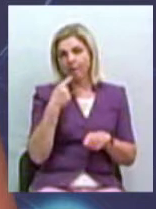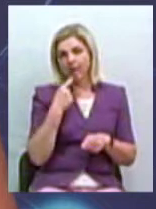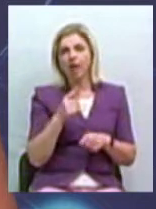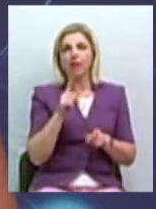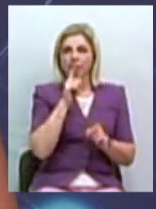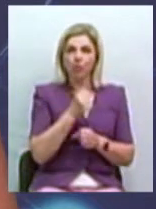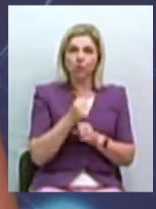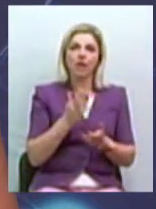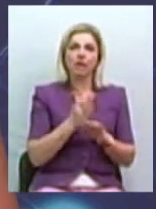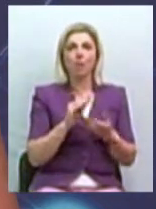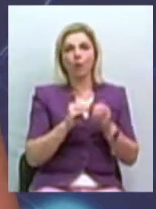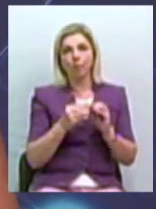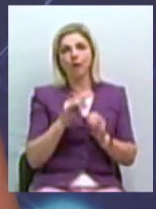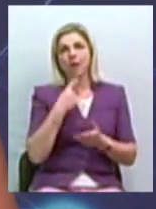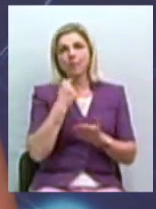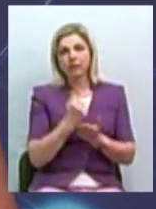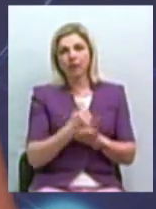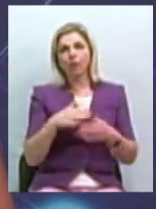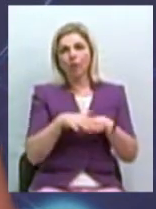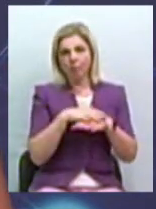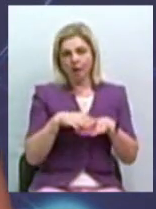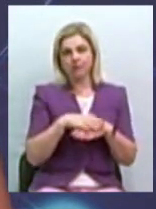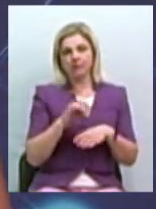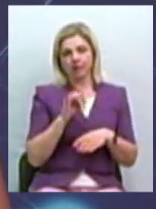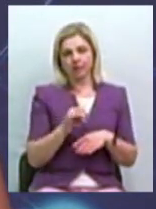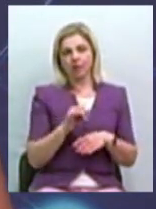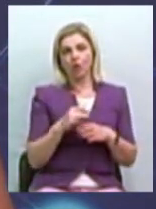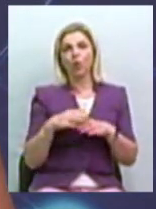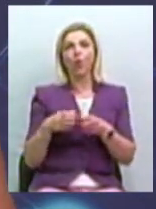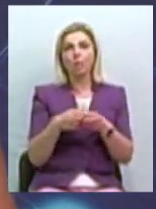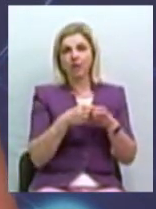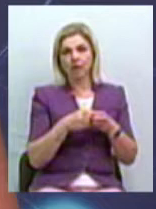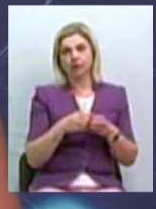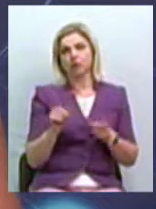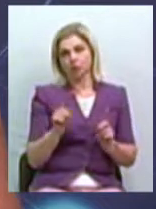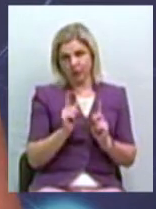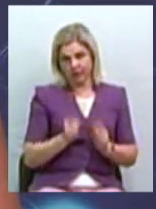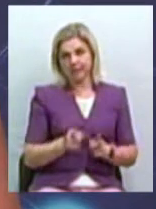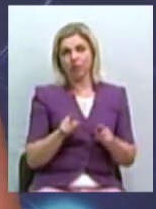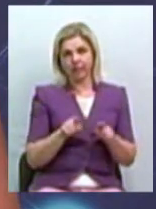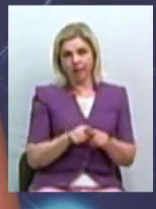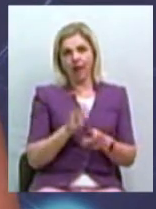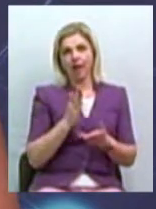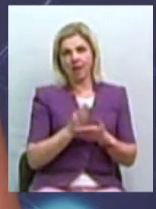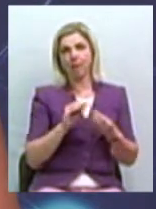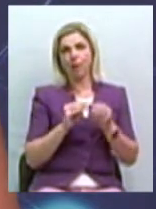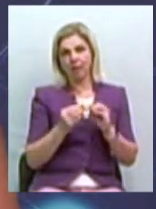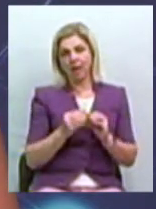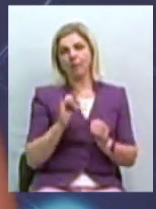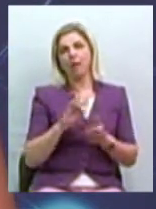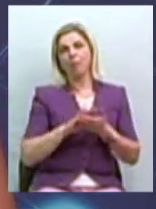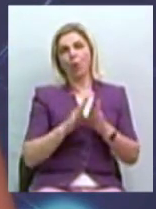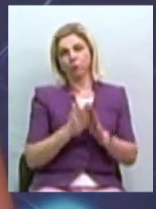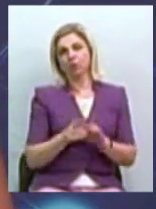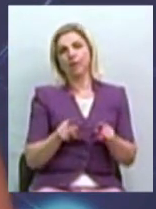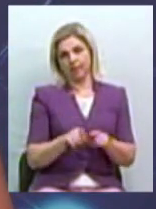деякі проблеми, але й підтверджують громадськість, да, інститути громадянського суспільства, що дійсно так, є от певні проблеми, є положення, ну, ось